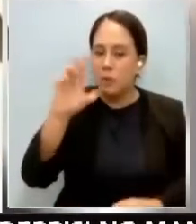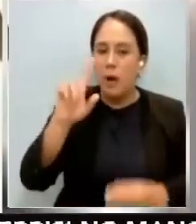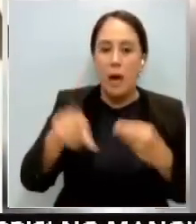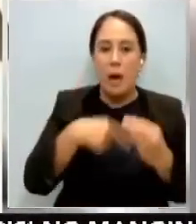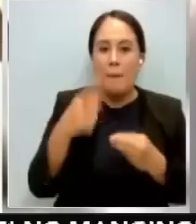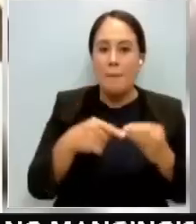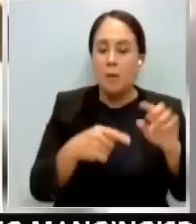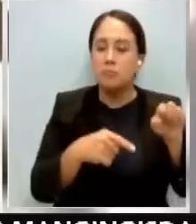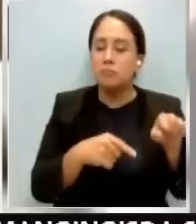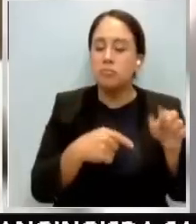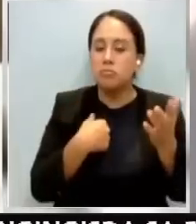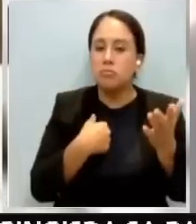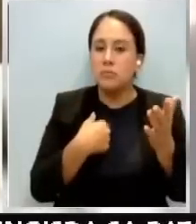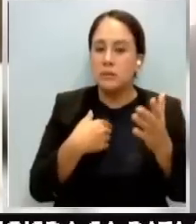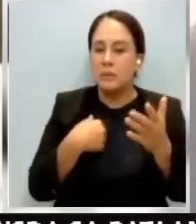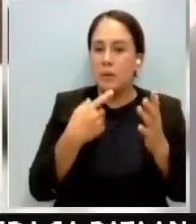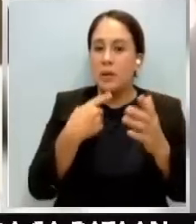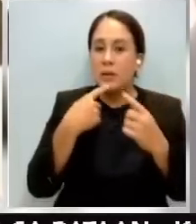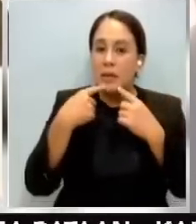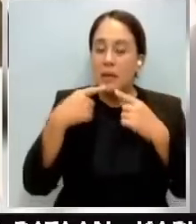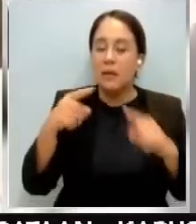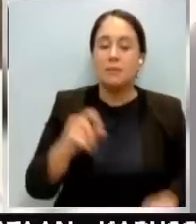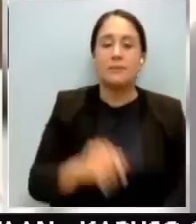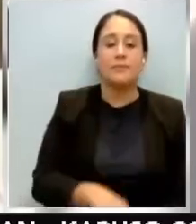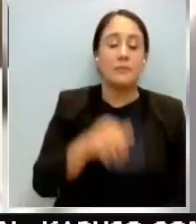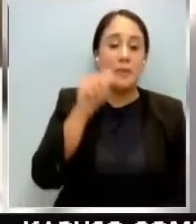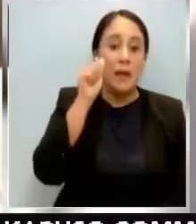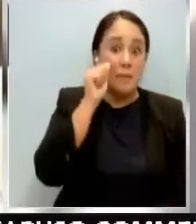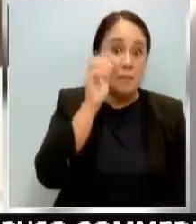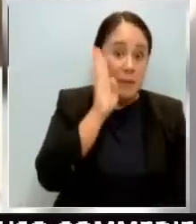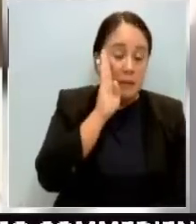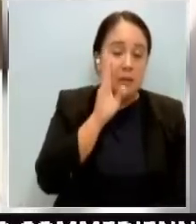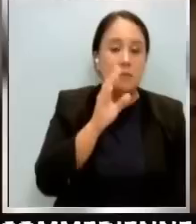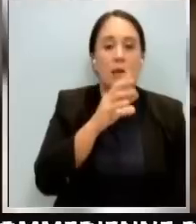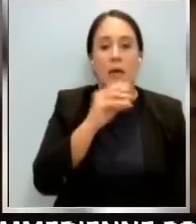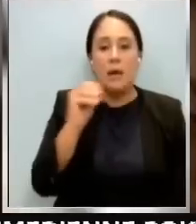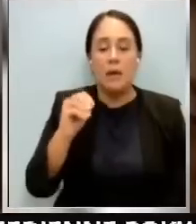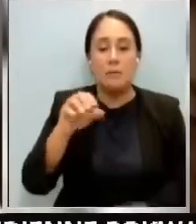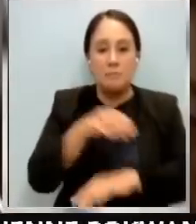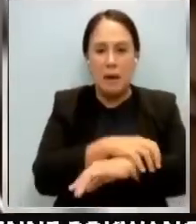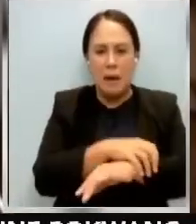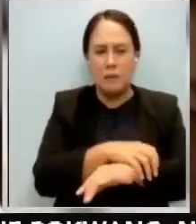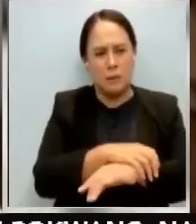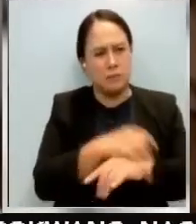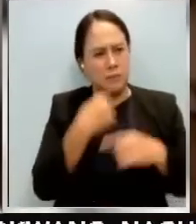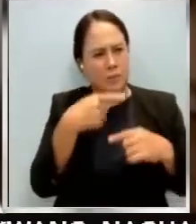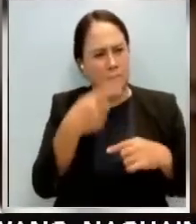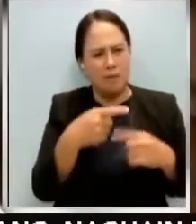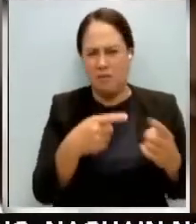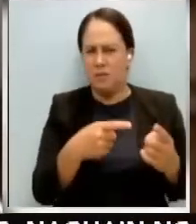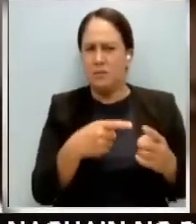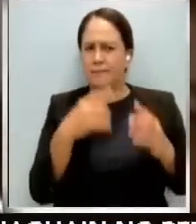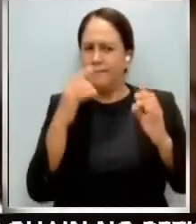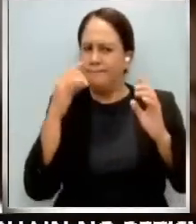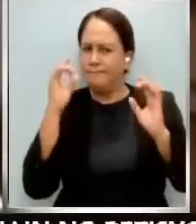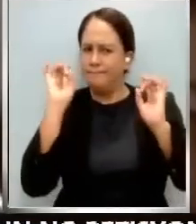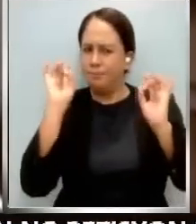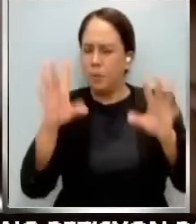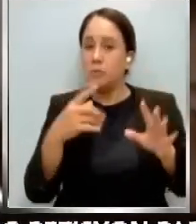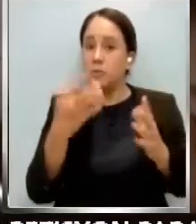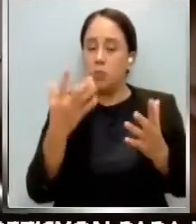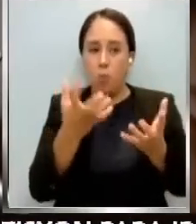Ang pronouncement si Mayor Binay at ng Makati ay nakaka-alarma. Kaya ang gusto natin ay maimbestigahan